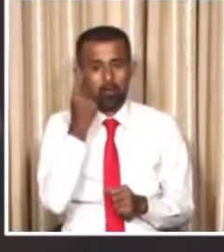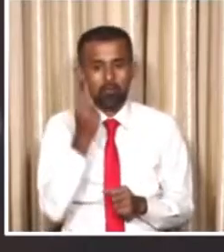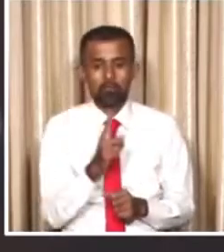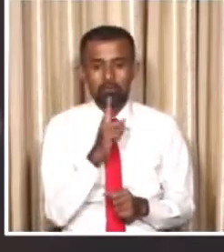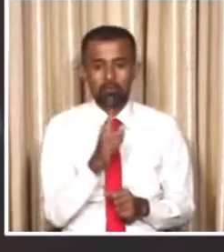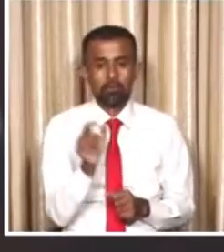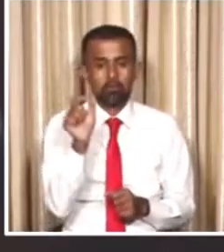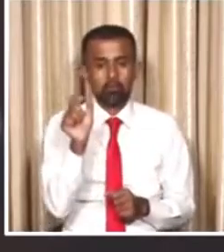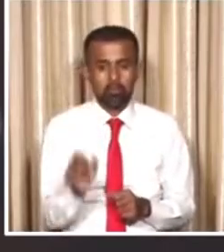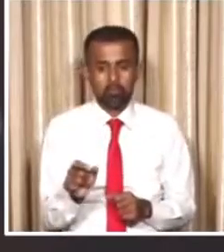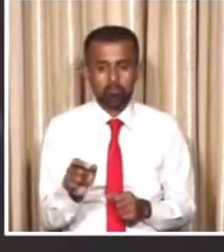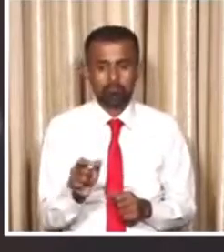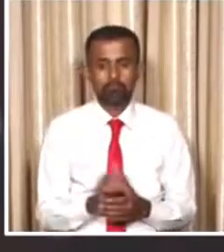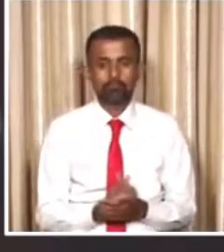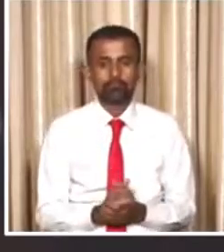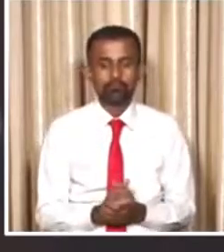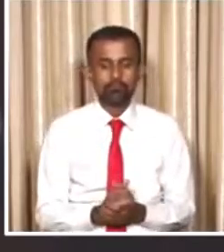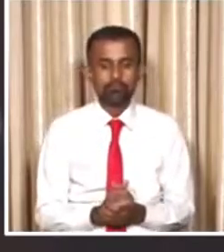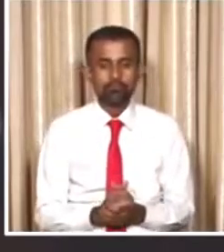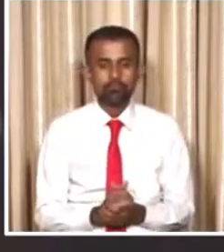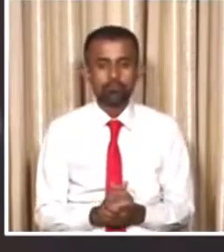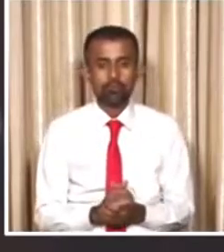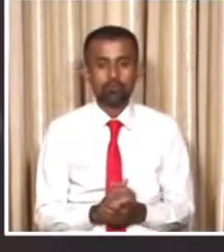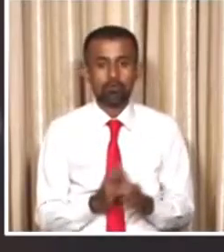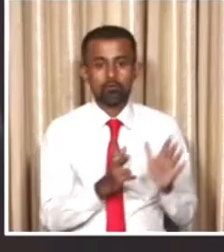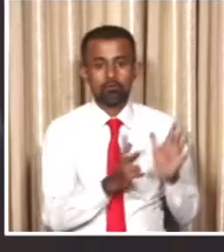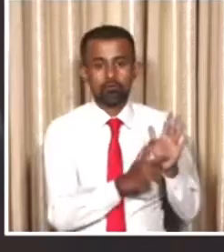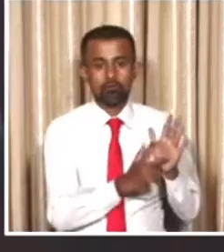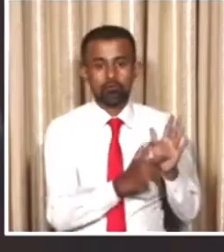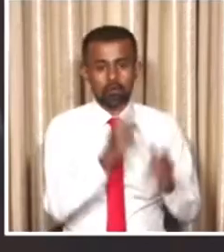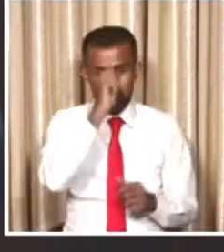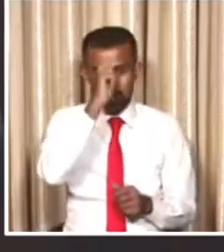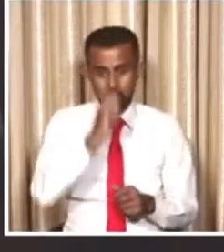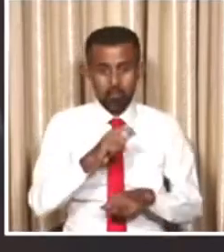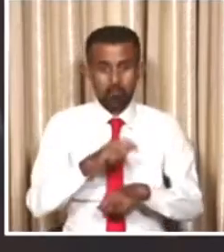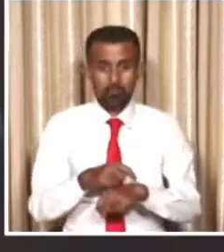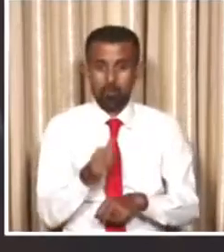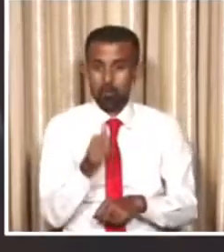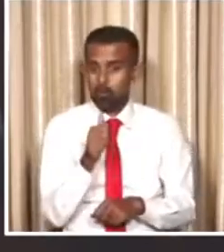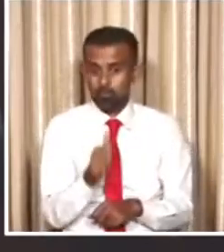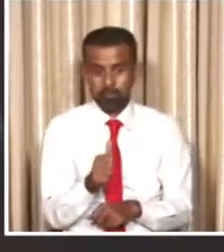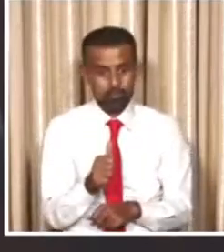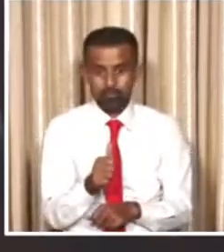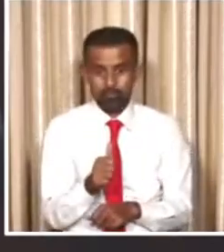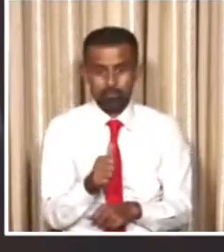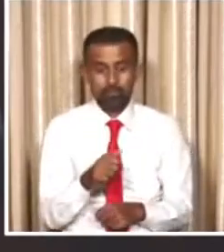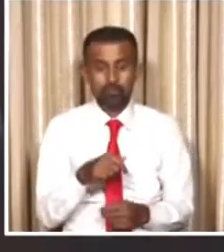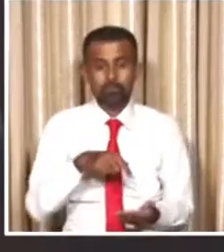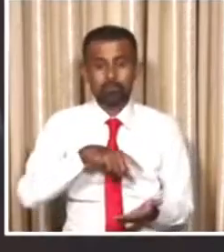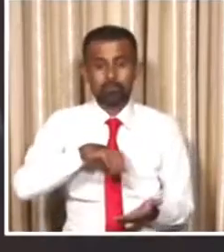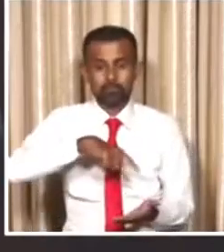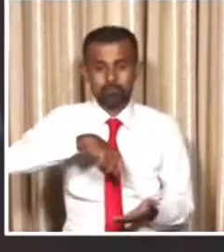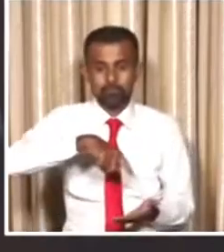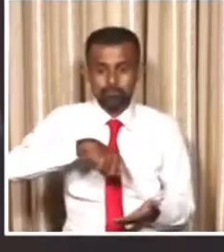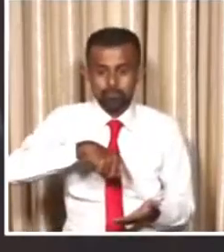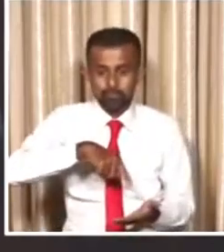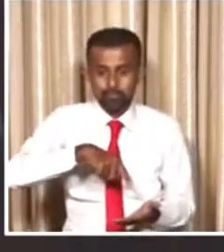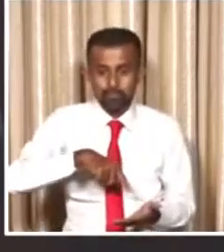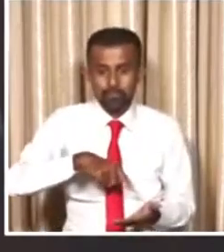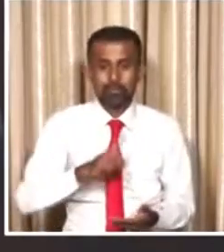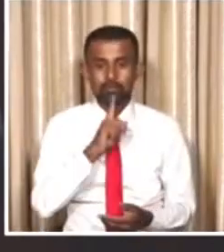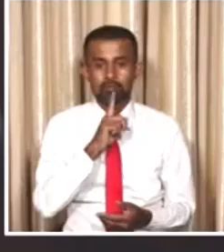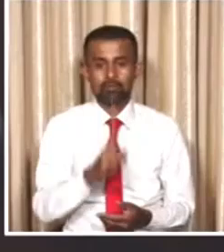දක්වන්නේ. අන්න ඒ නිසා තමයි ගරු අඩුවේ සුරේෂ් මහත්මයා කාලය හොඳ වෙනකොට බම්බරේත් වල්ලේ කරකිනවා කියලා